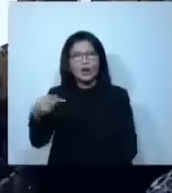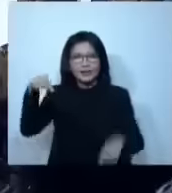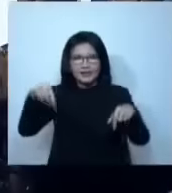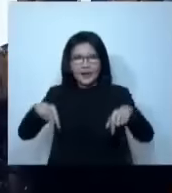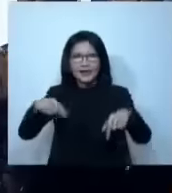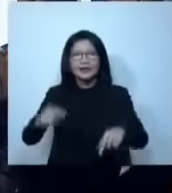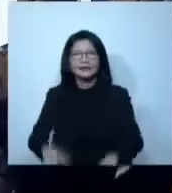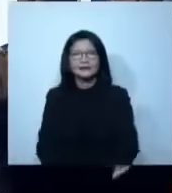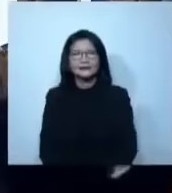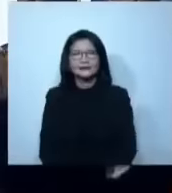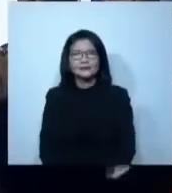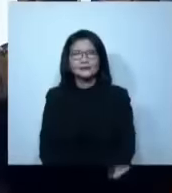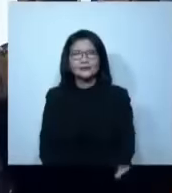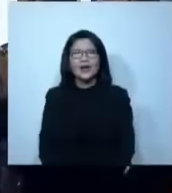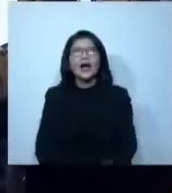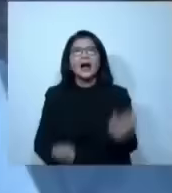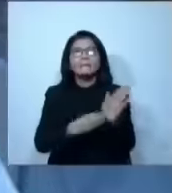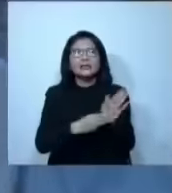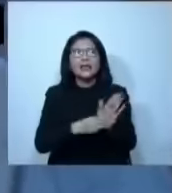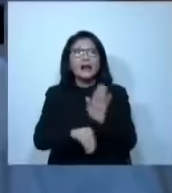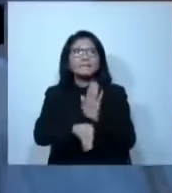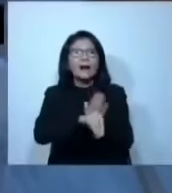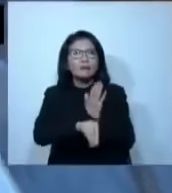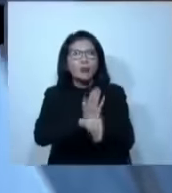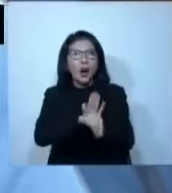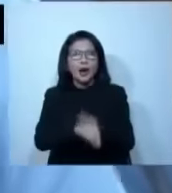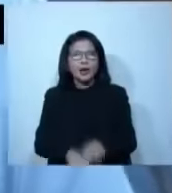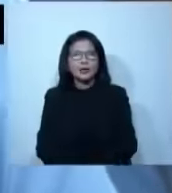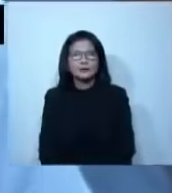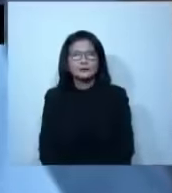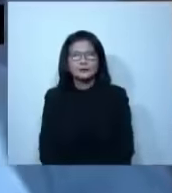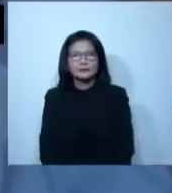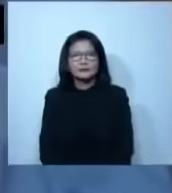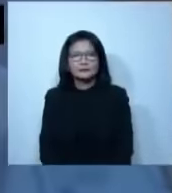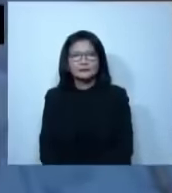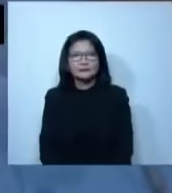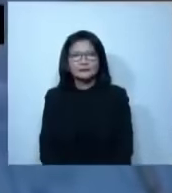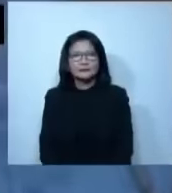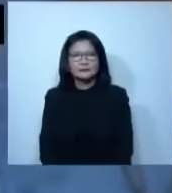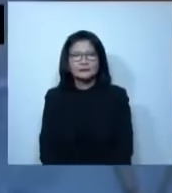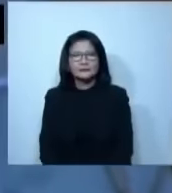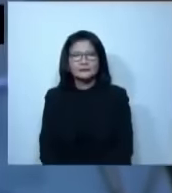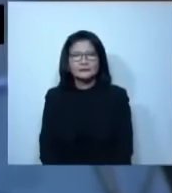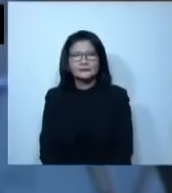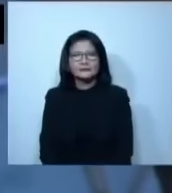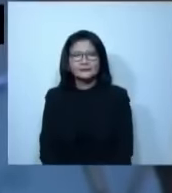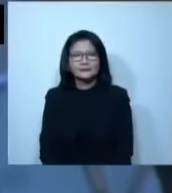sekarang. Masalah Papua adalah